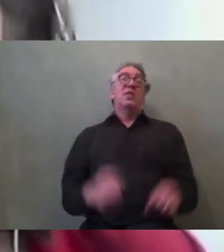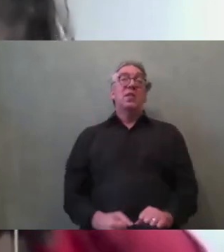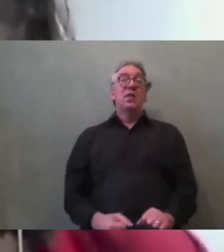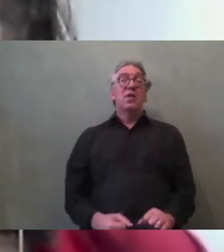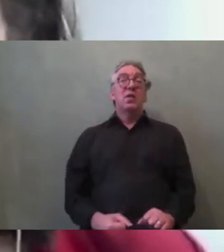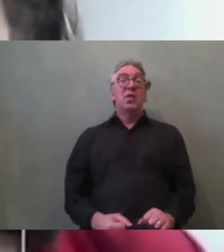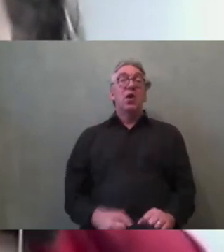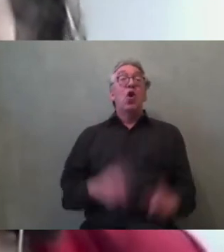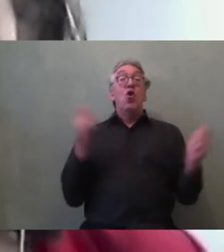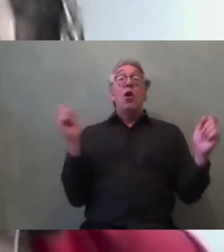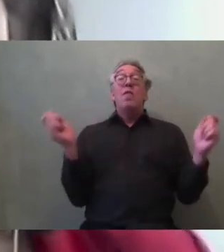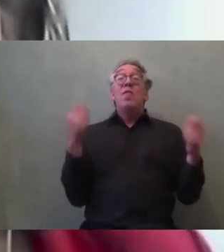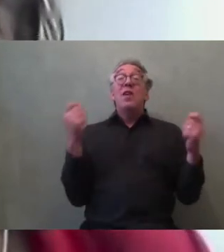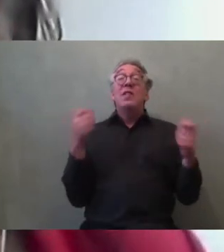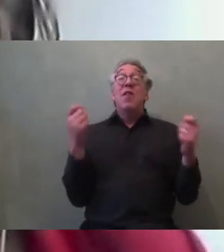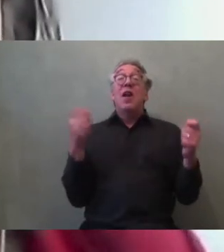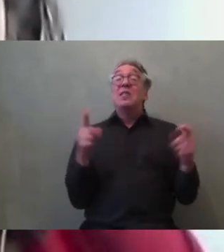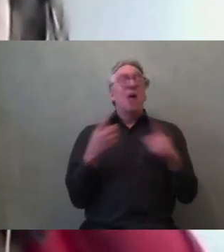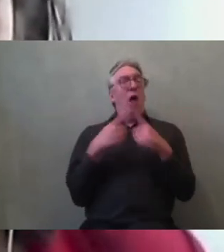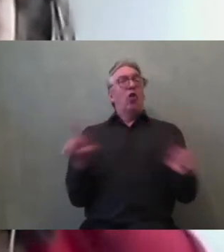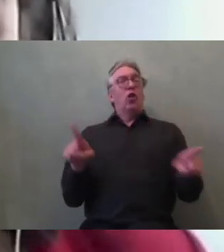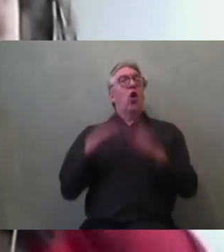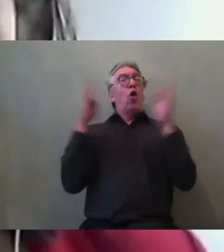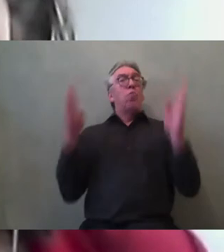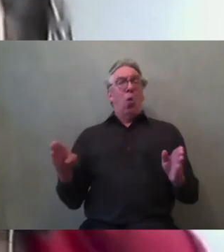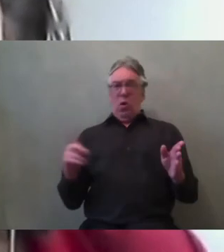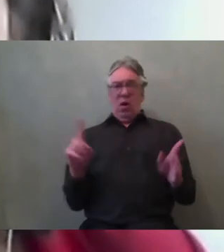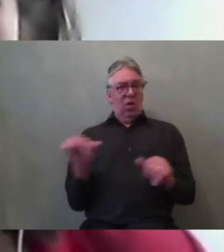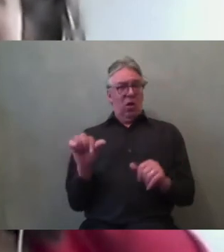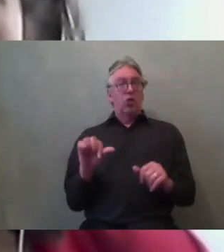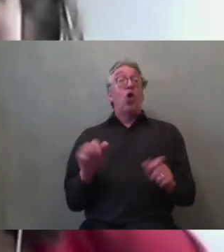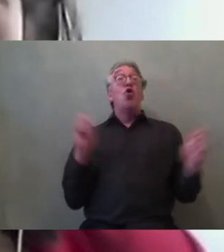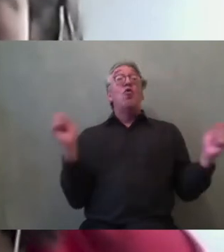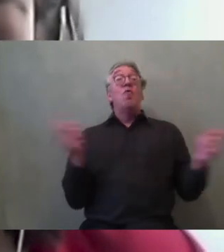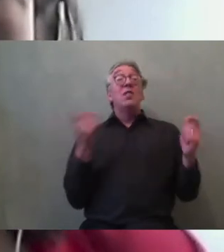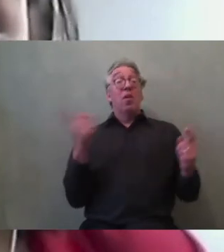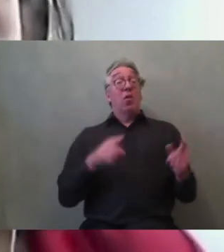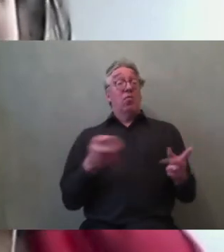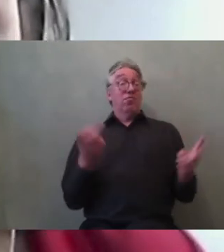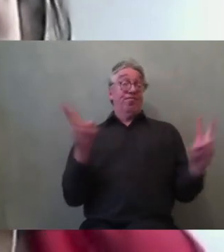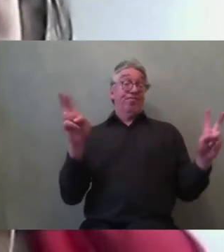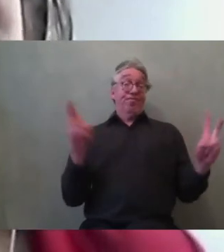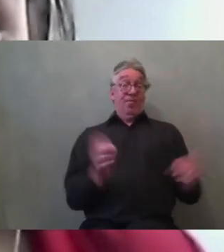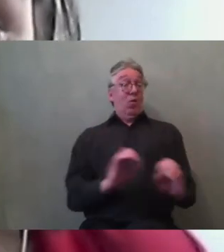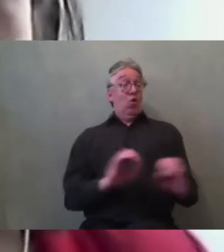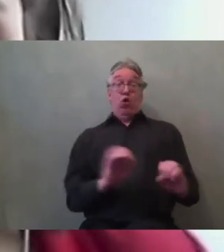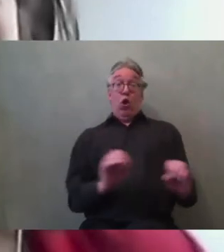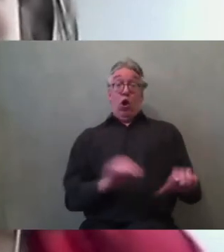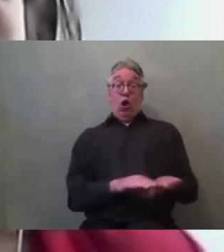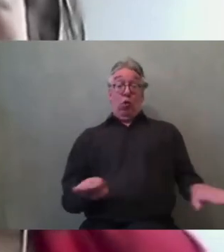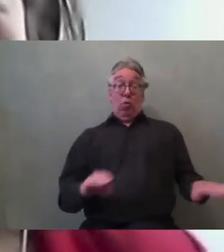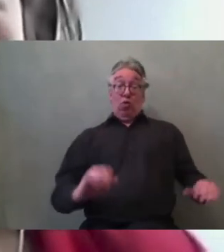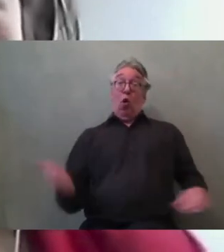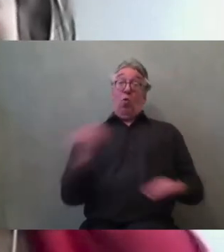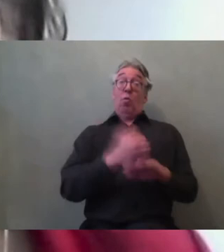Festivals zijn anders dan gebouwen. Festivals worden letterlijk vanaf de grond af aan opgebouwd voor een feestje van 1 of